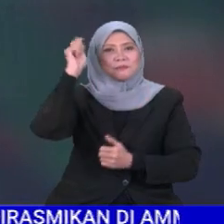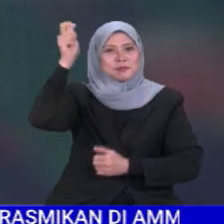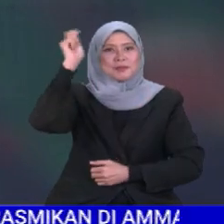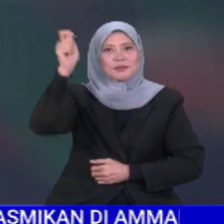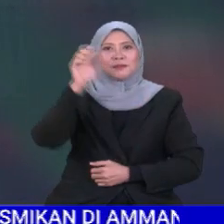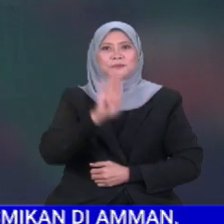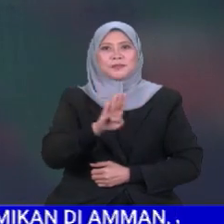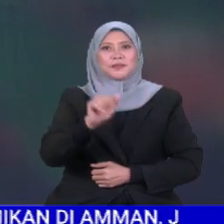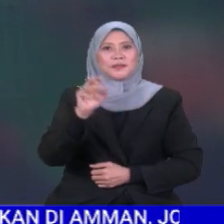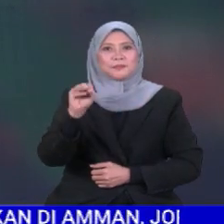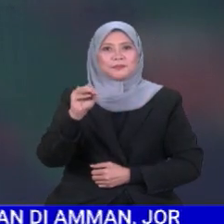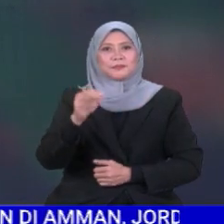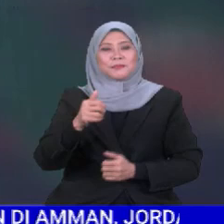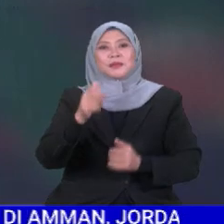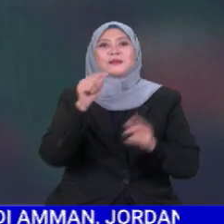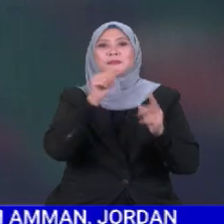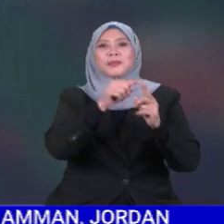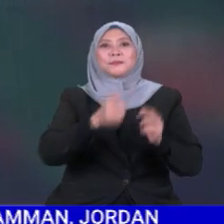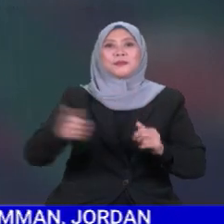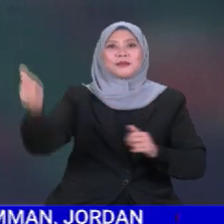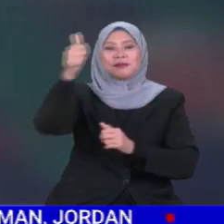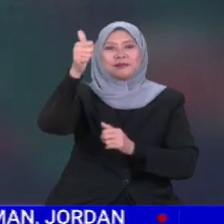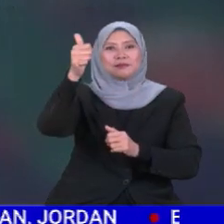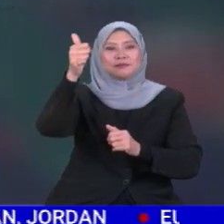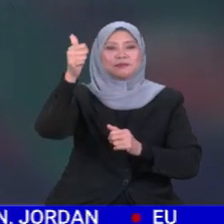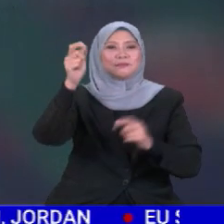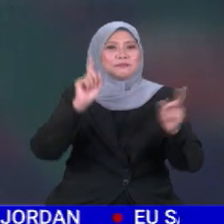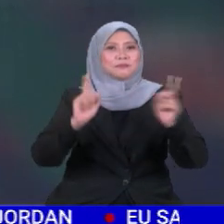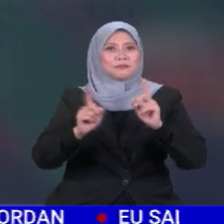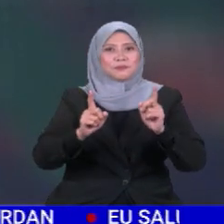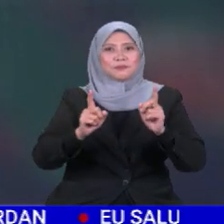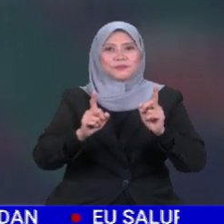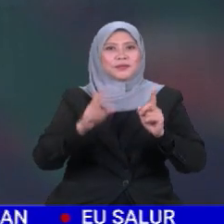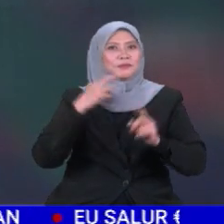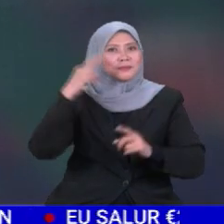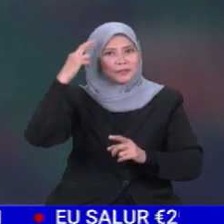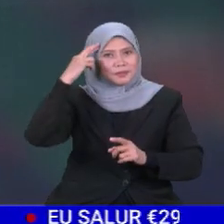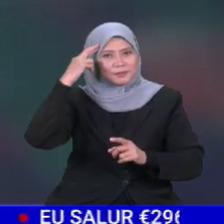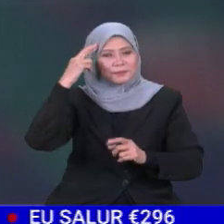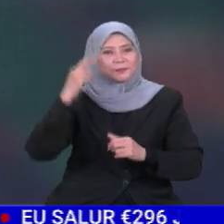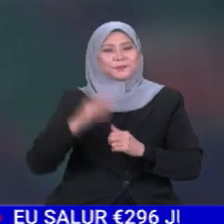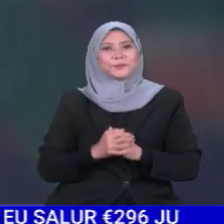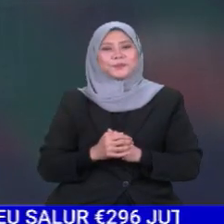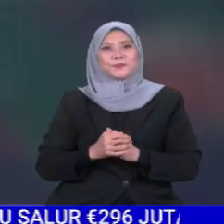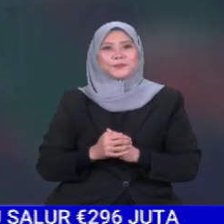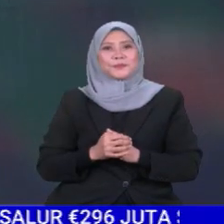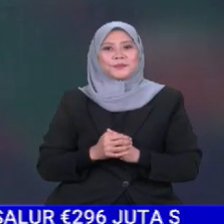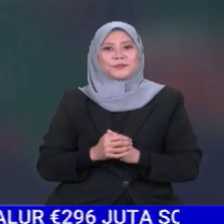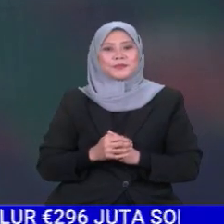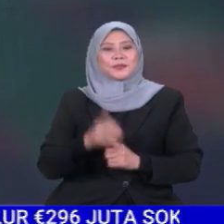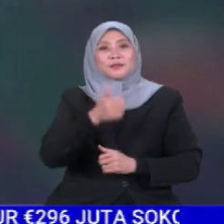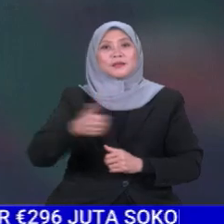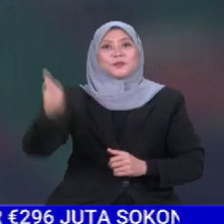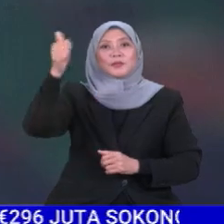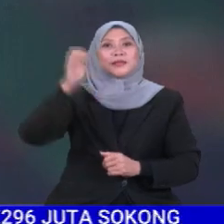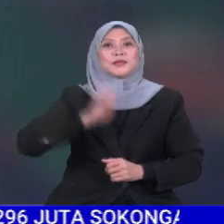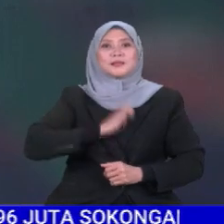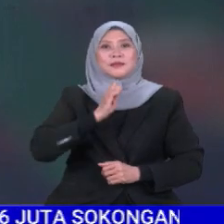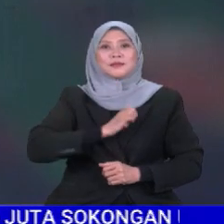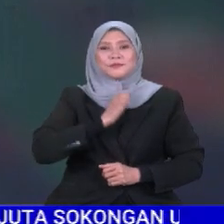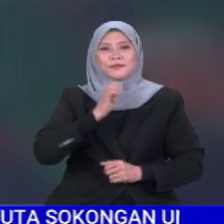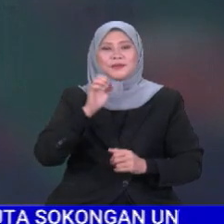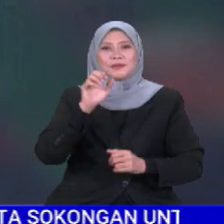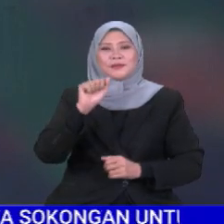BAM kepada Pengarah Kejurulatihan Perseorangan Remaja berkuasa minggu ini. Perkara tersebut dimaklumkan Ketua Pengarah Eksekutif